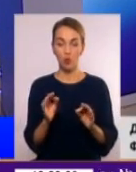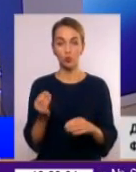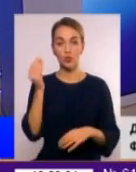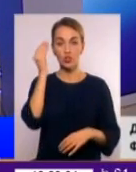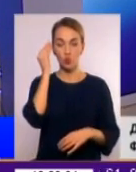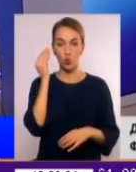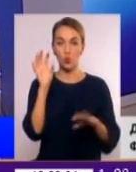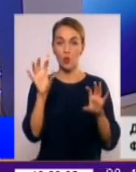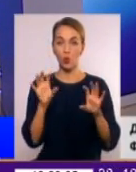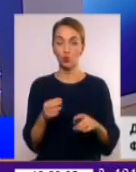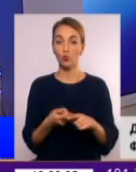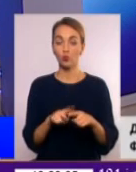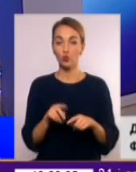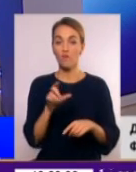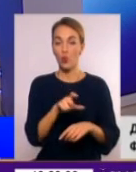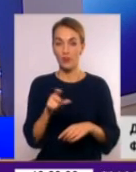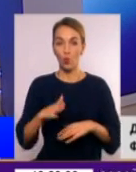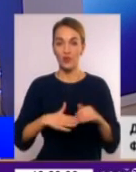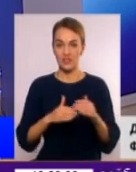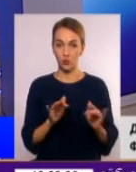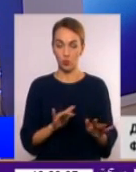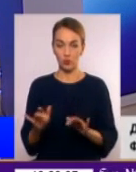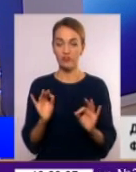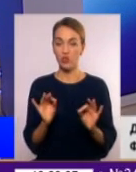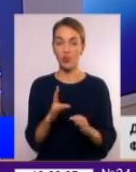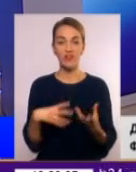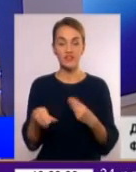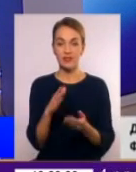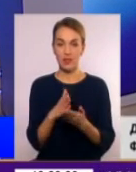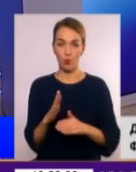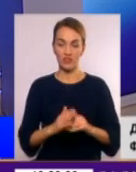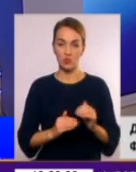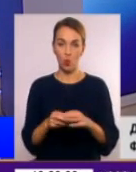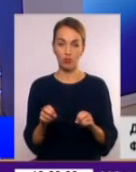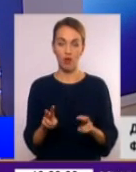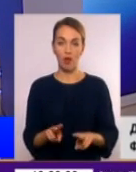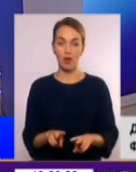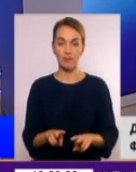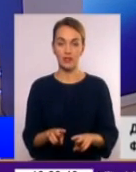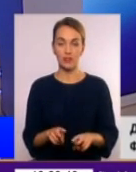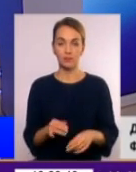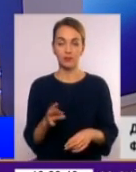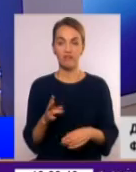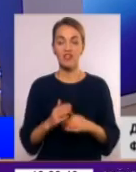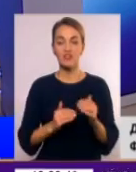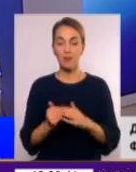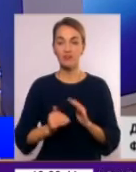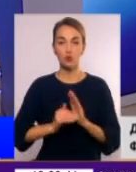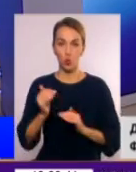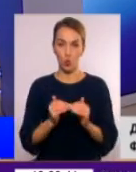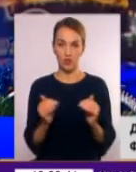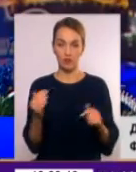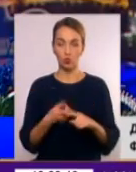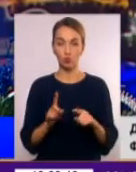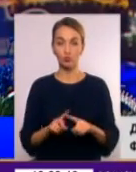зору закону, тому що вони як професійно діють. Звичайно, не всі вони є професіоналами, ну, фахівцями високого рівня, тому